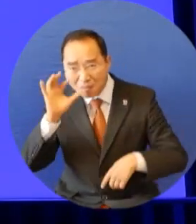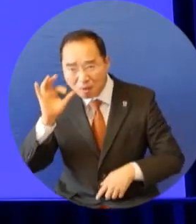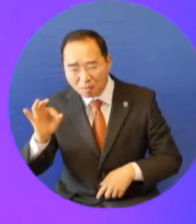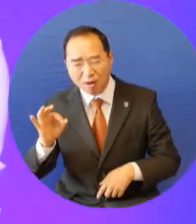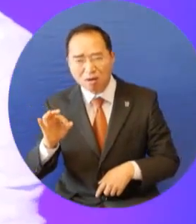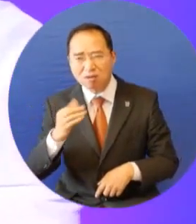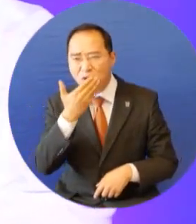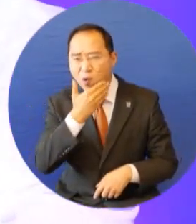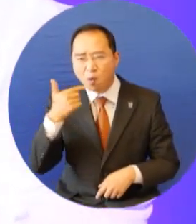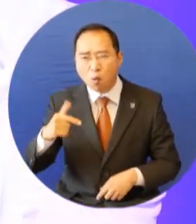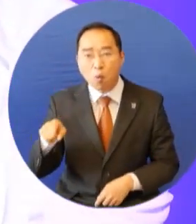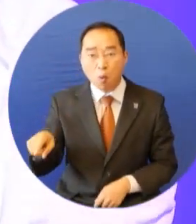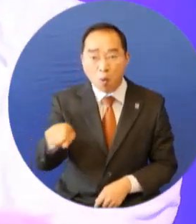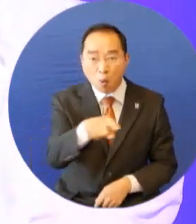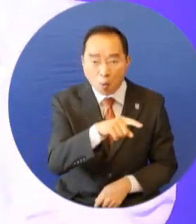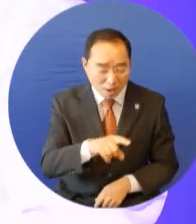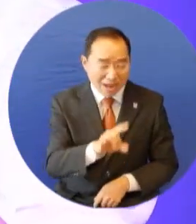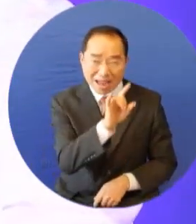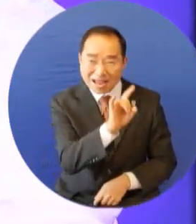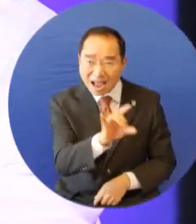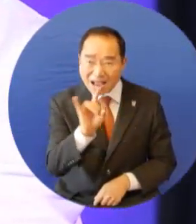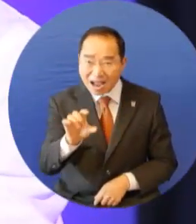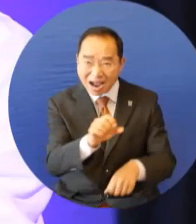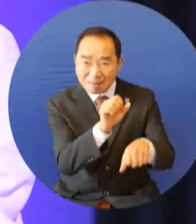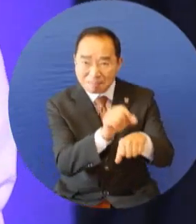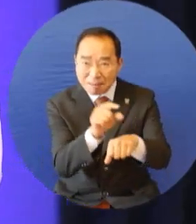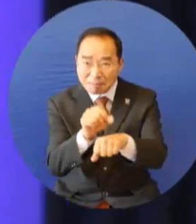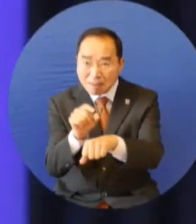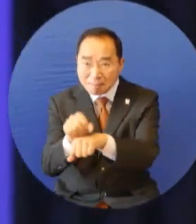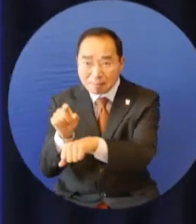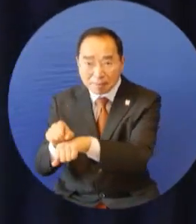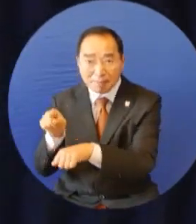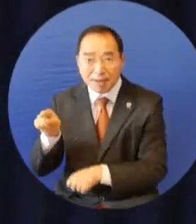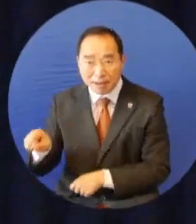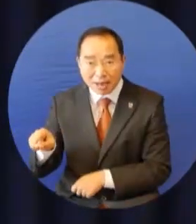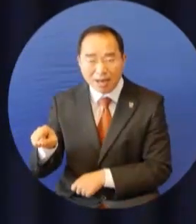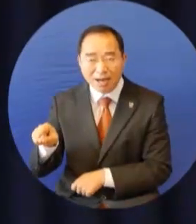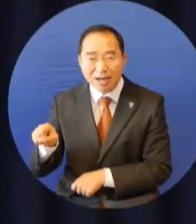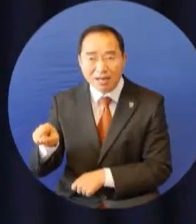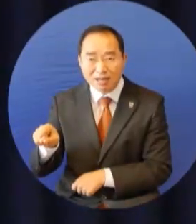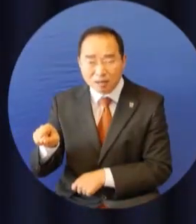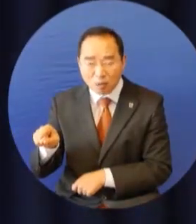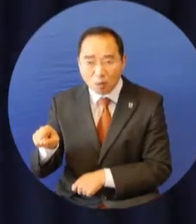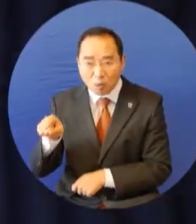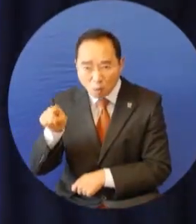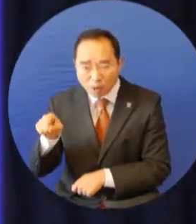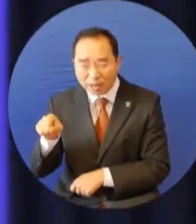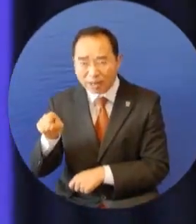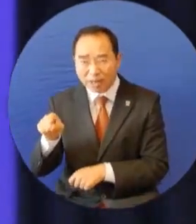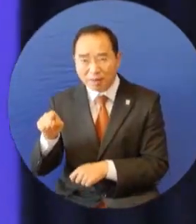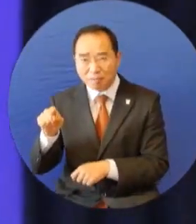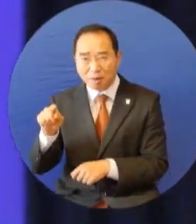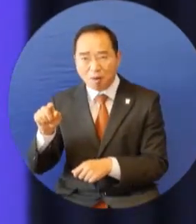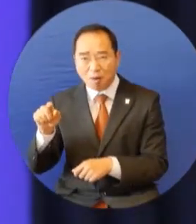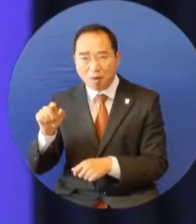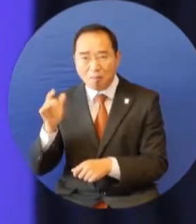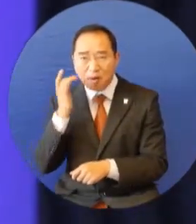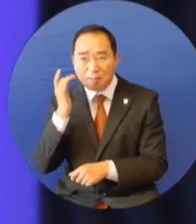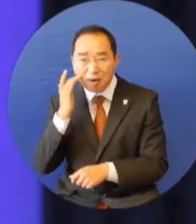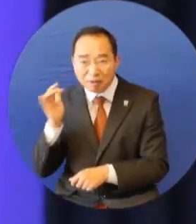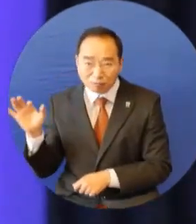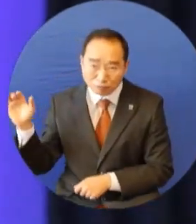생김. 그래서 이게 하나하나 그 섭생 그 풀 하나하나. 거기에 찾아다니는